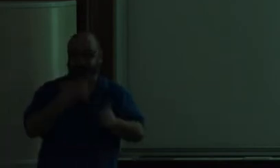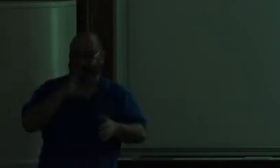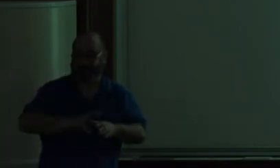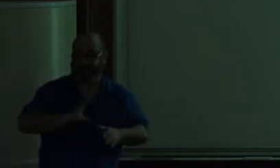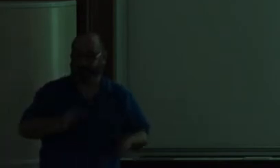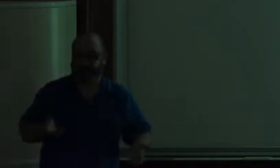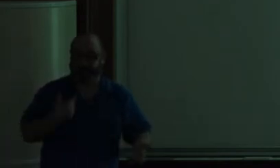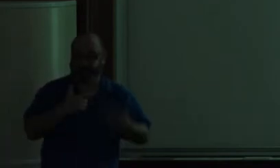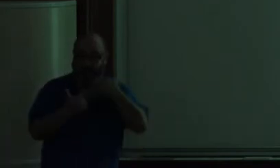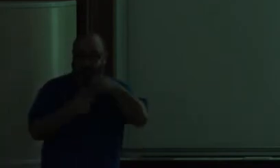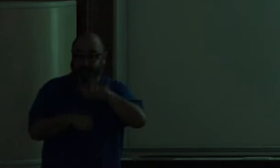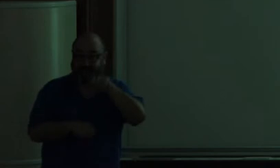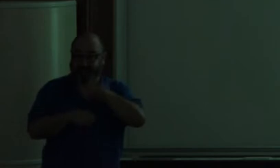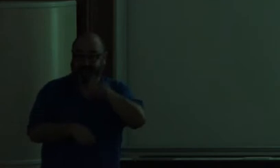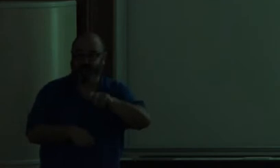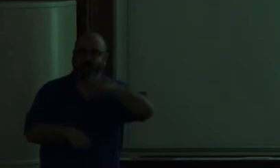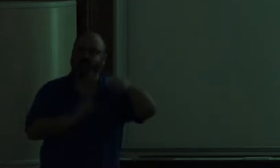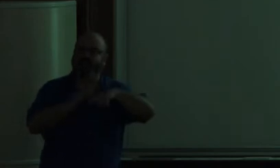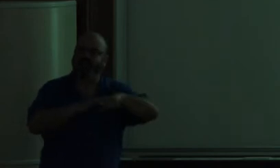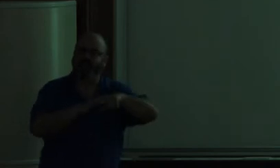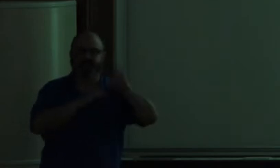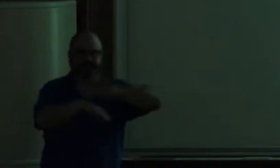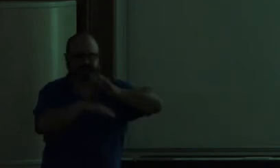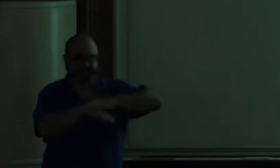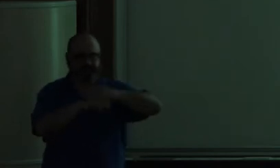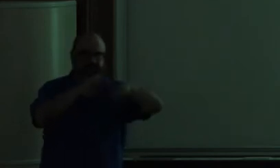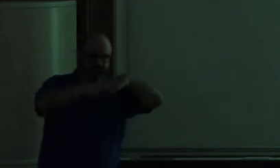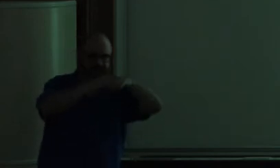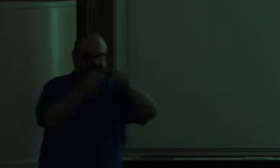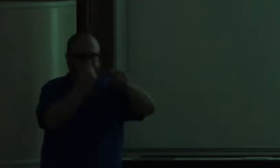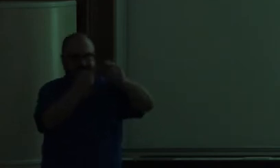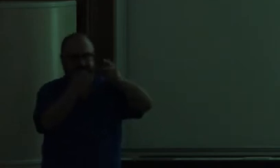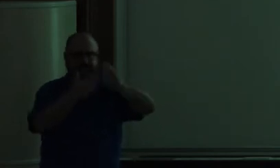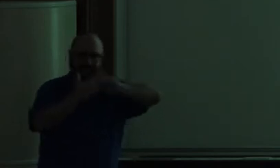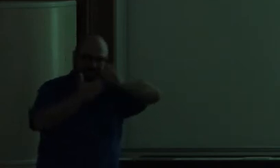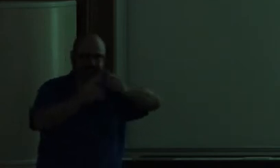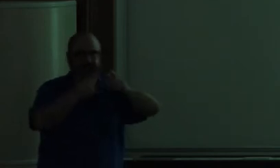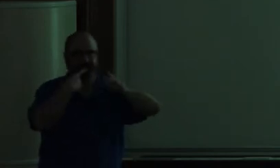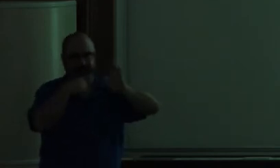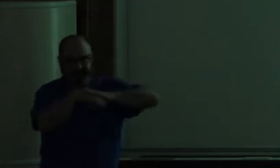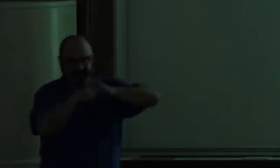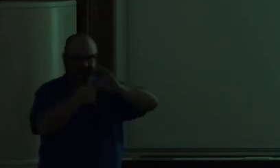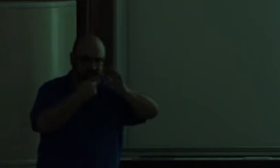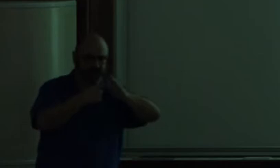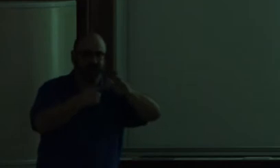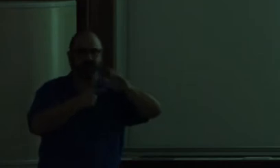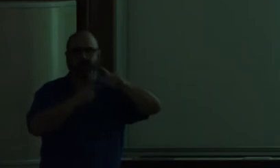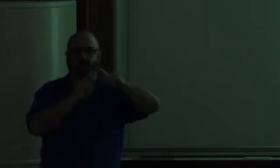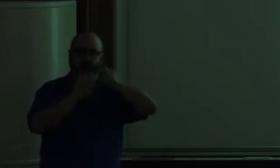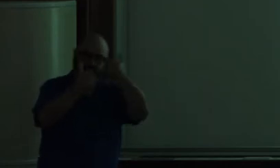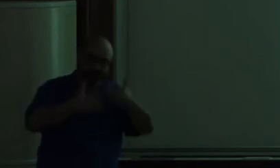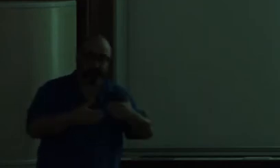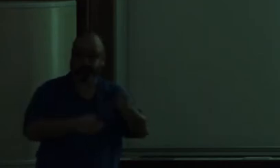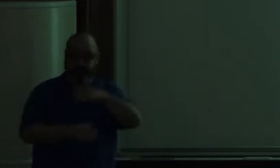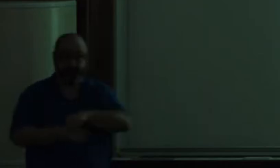ça. Donc, il faut essayer. Dans les autres langages, on a en fait des interfaces iitérables, iénumérables, etc., ce qui nous permet de le